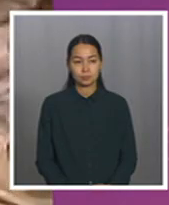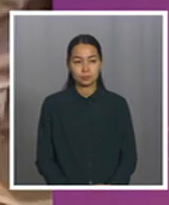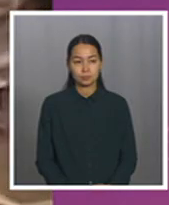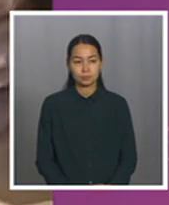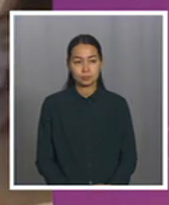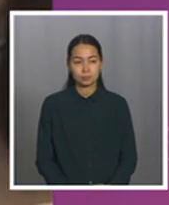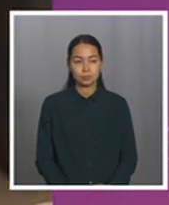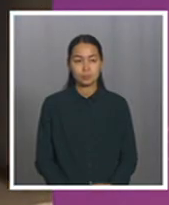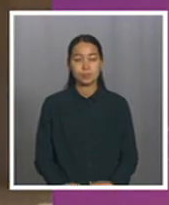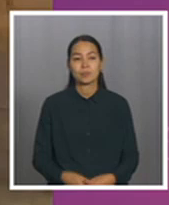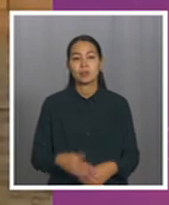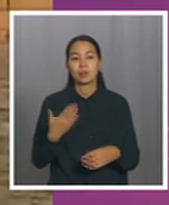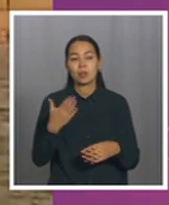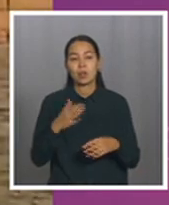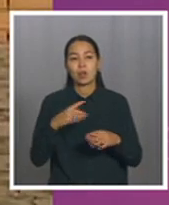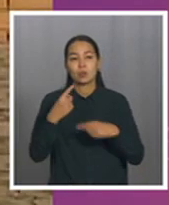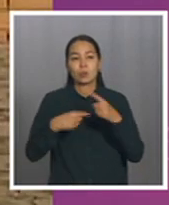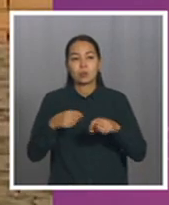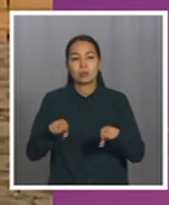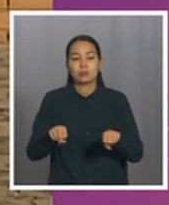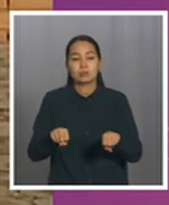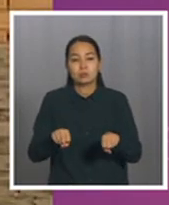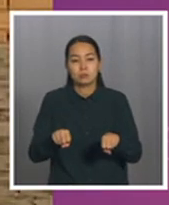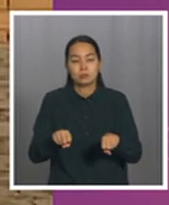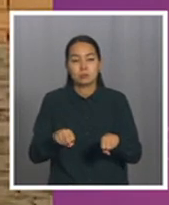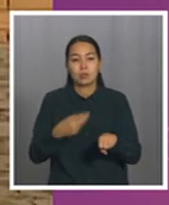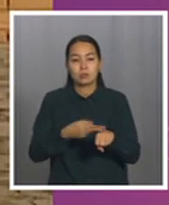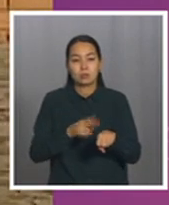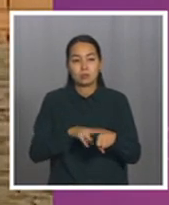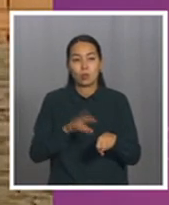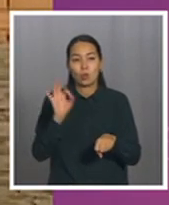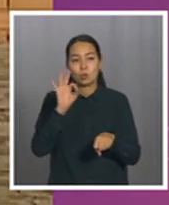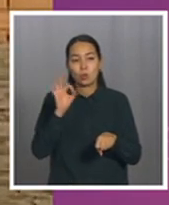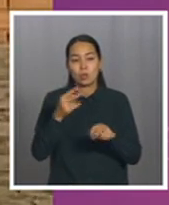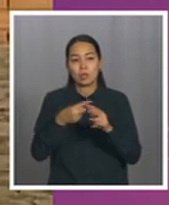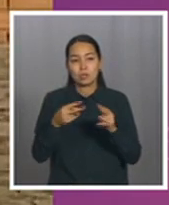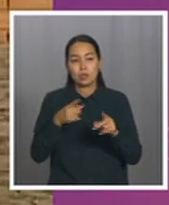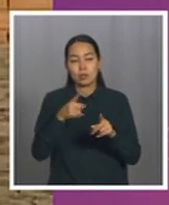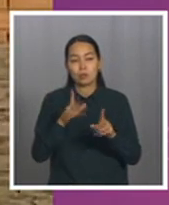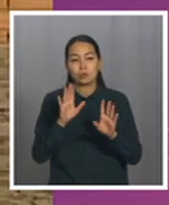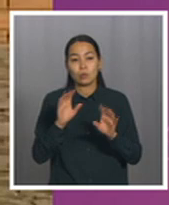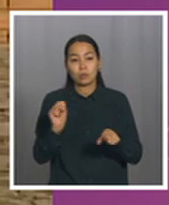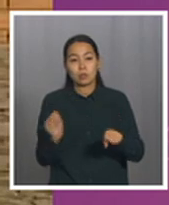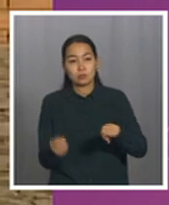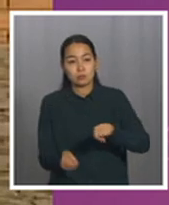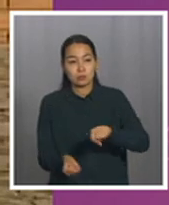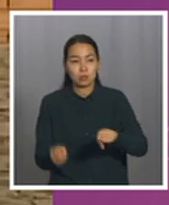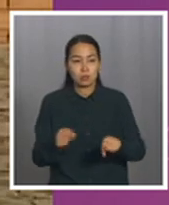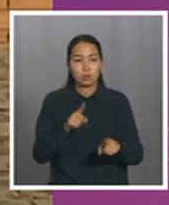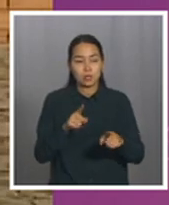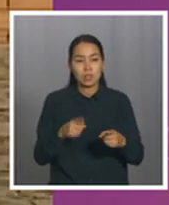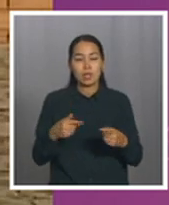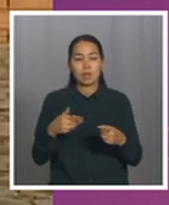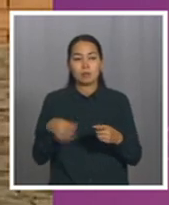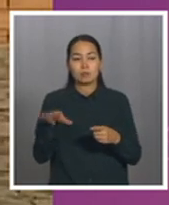Дөңгелекті ұстап тұрған адамның импульс моменті 0-ге тең. Ол дөңгелекті бір бағытта айналдыра бастағанда, оның денесі қарама-қарсы